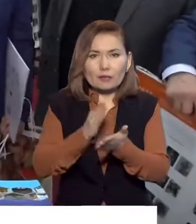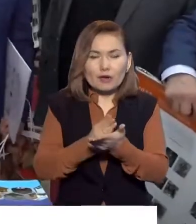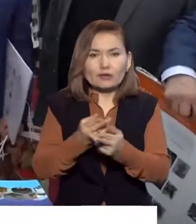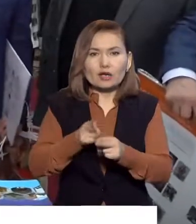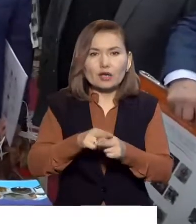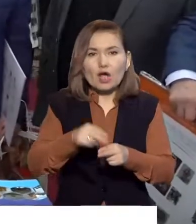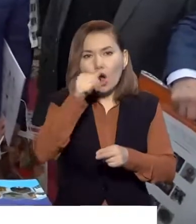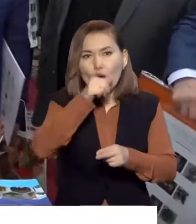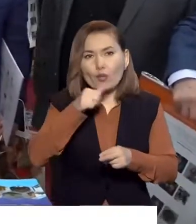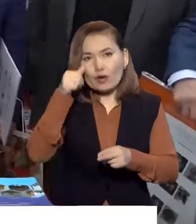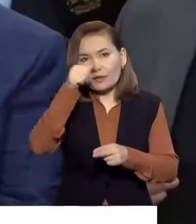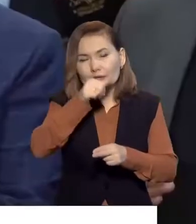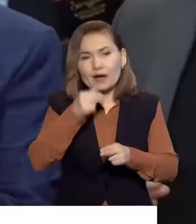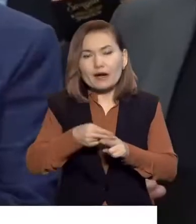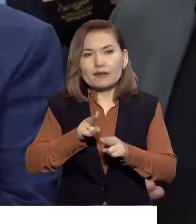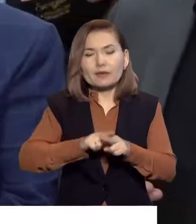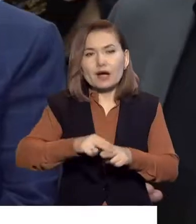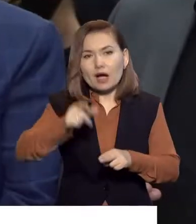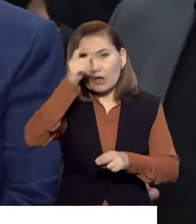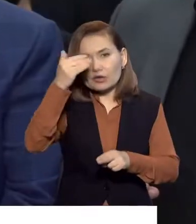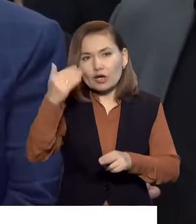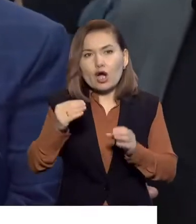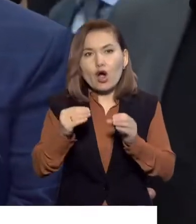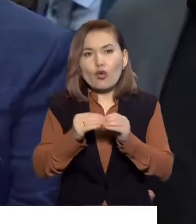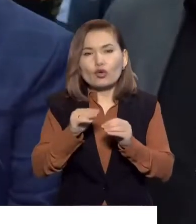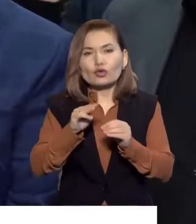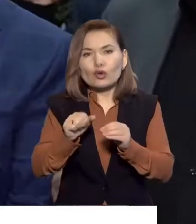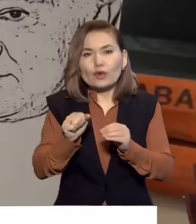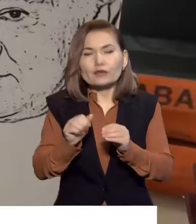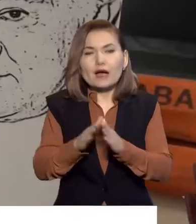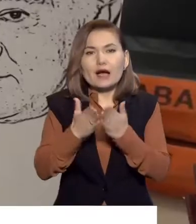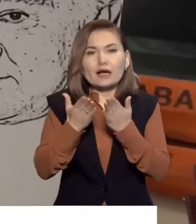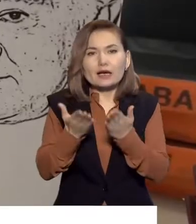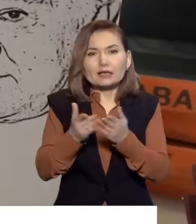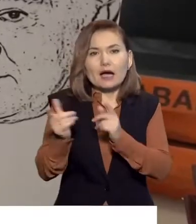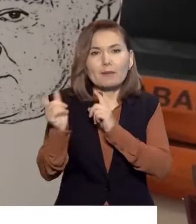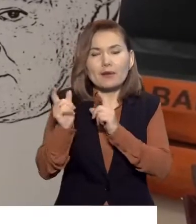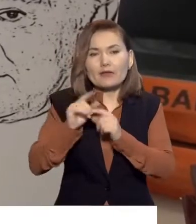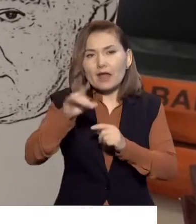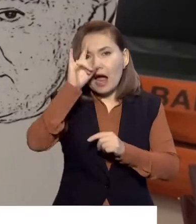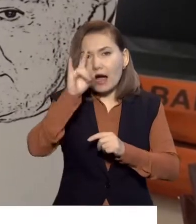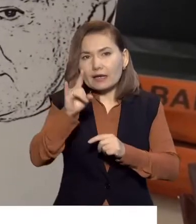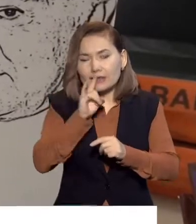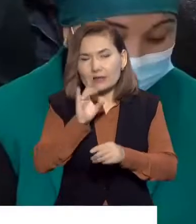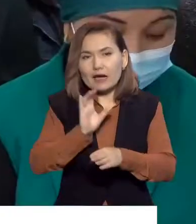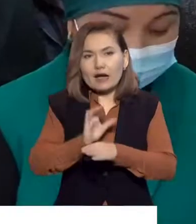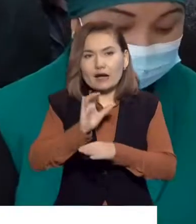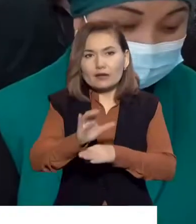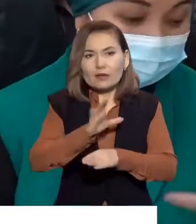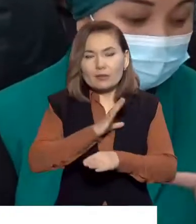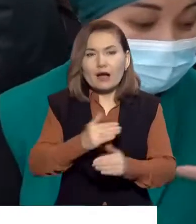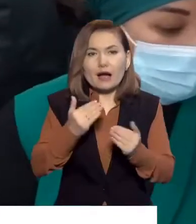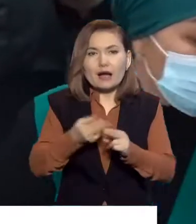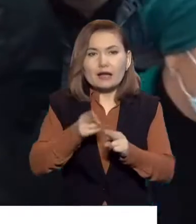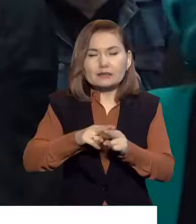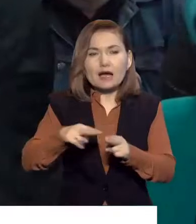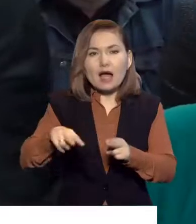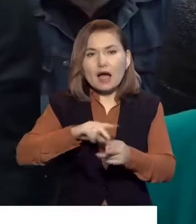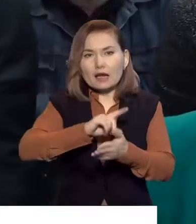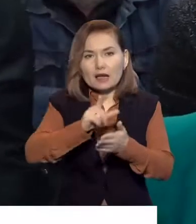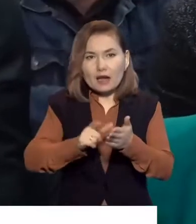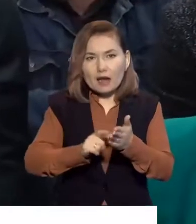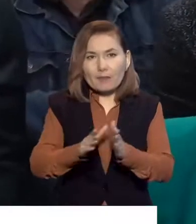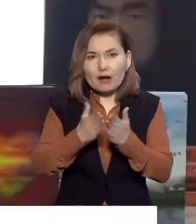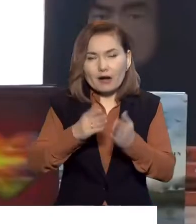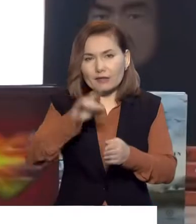ұйымы өткен жылдың соңында Анкарадан 10 тонна кітап тиелген жүк көлігін Қазақстанға жөнелткен еді. Қазір сол әдебиеттер еліміздің